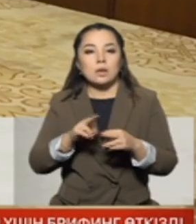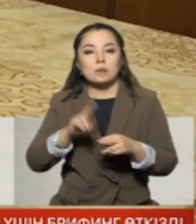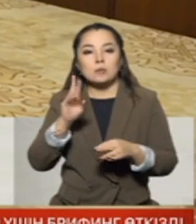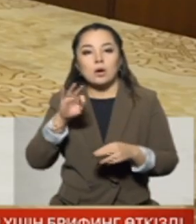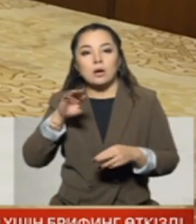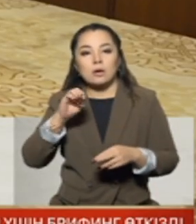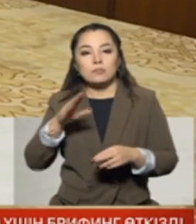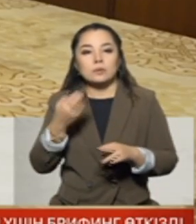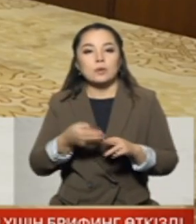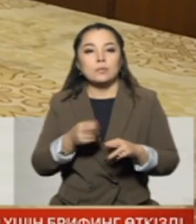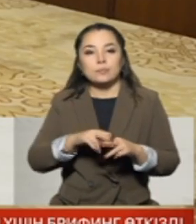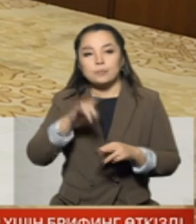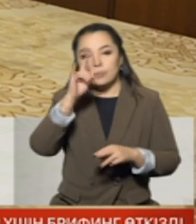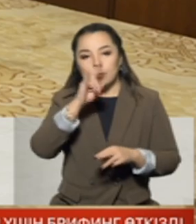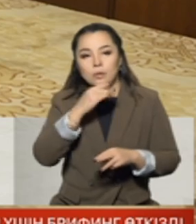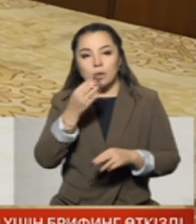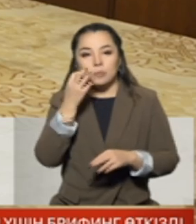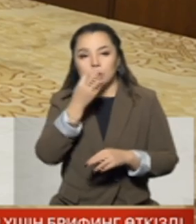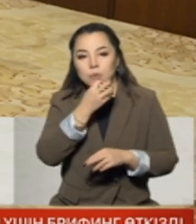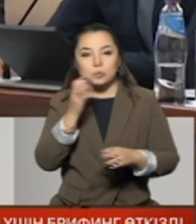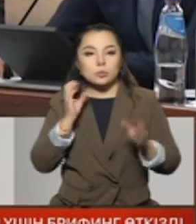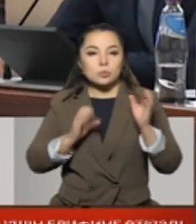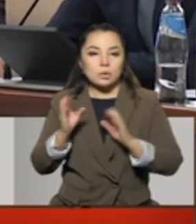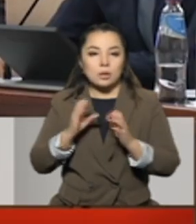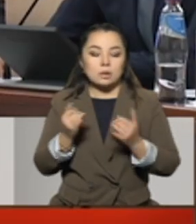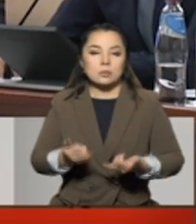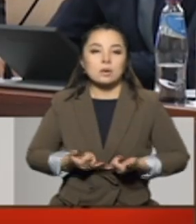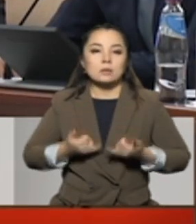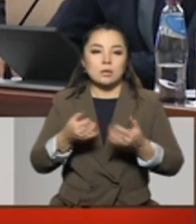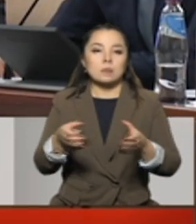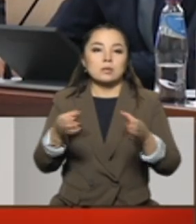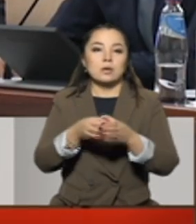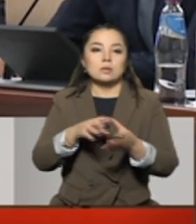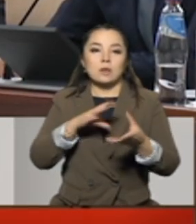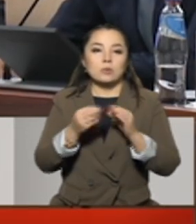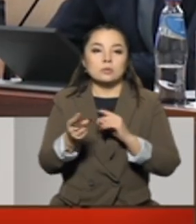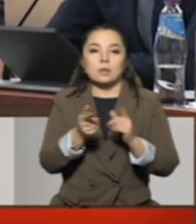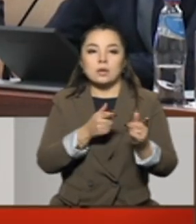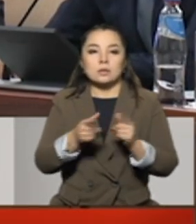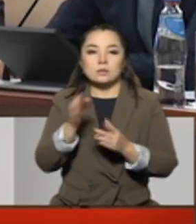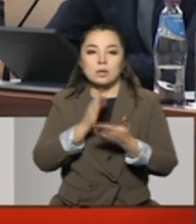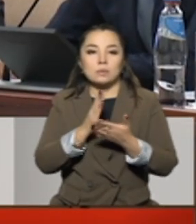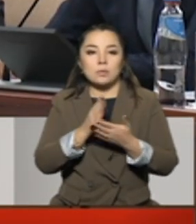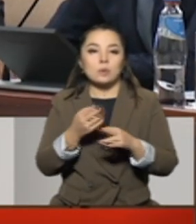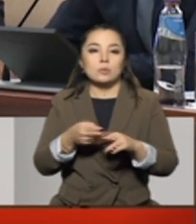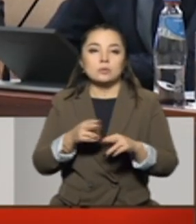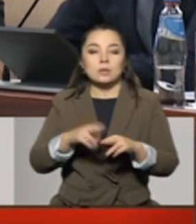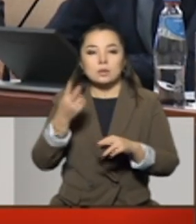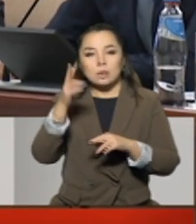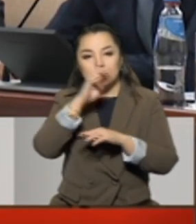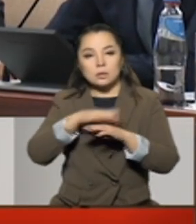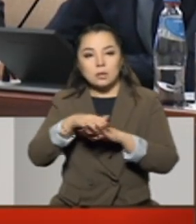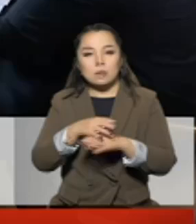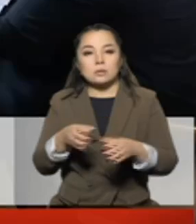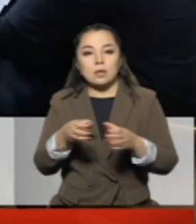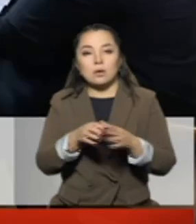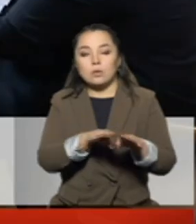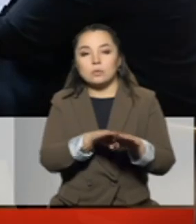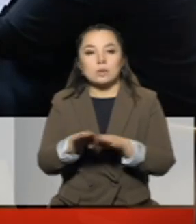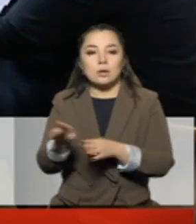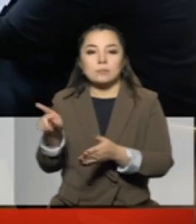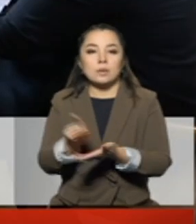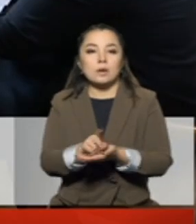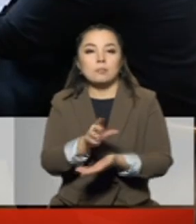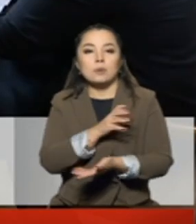Қасым-Жомарт Тоқаев Қазақстан-Монғол студенттері үшін квота санын ұлғайтуға дайын екенін мәлімдеді. Сондай-ақ екі ел ғалымдарын ортақ бай